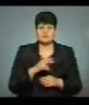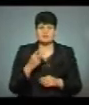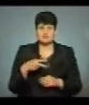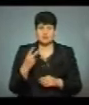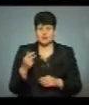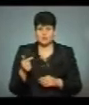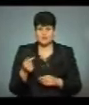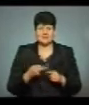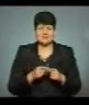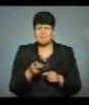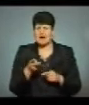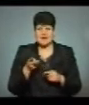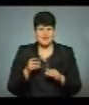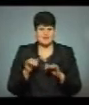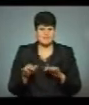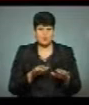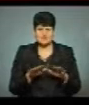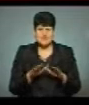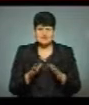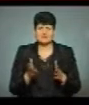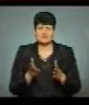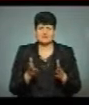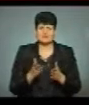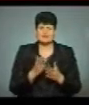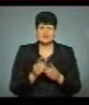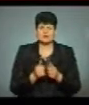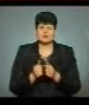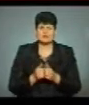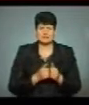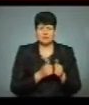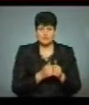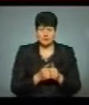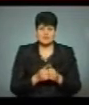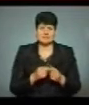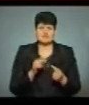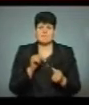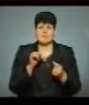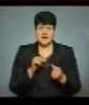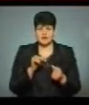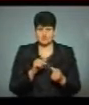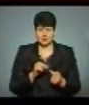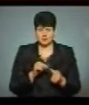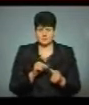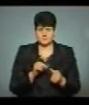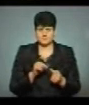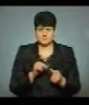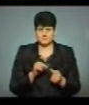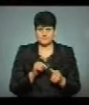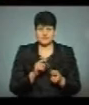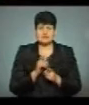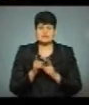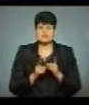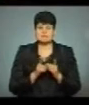два паралельних процеси, які йдуть один поряд з іншим і частково навіть заперечують. Тому що з